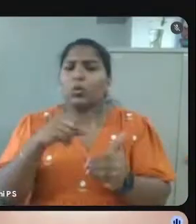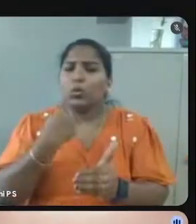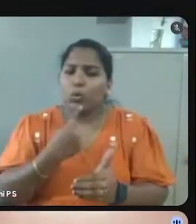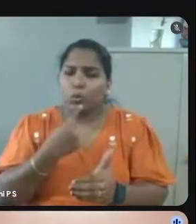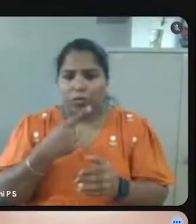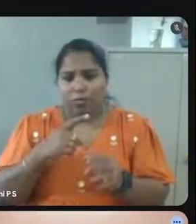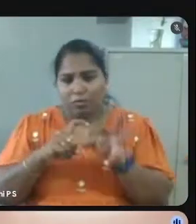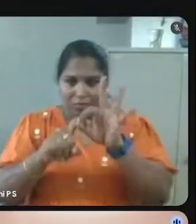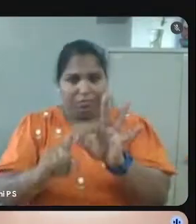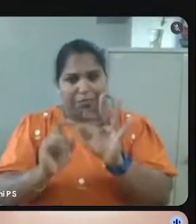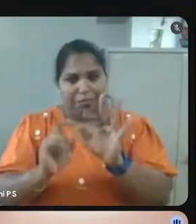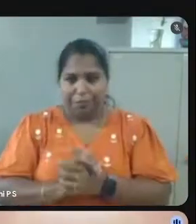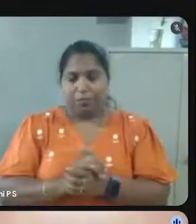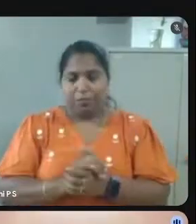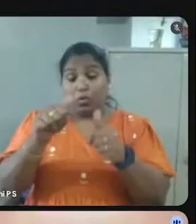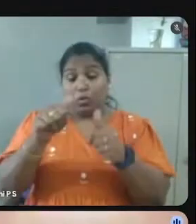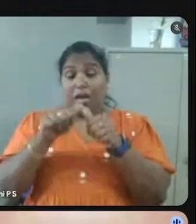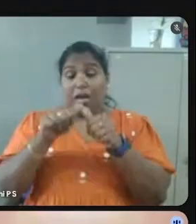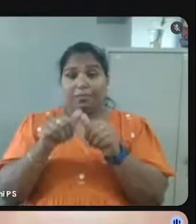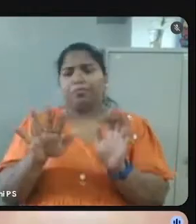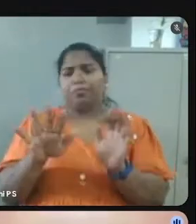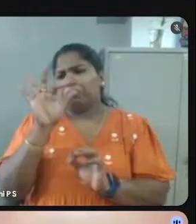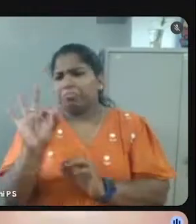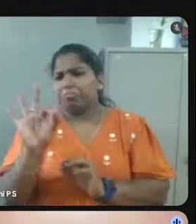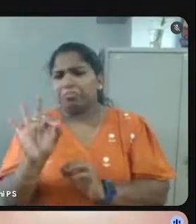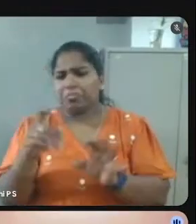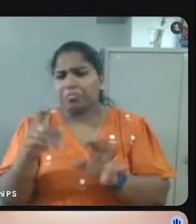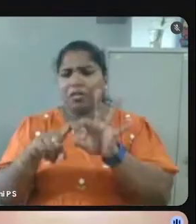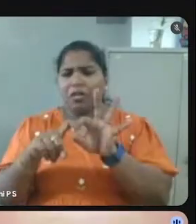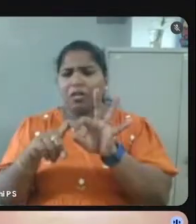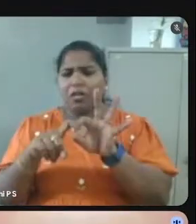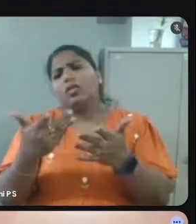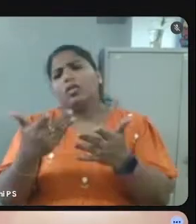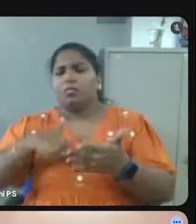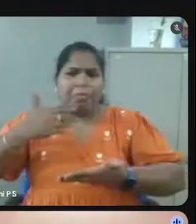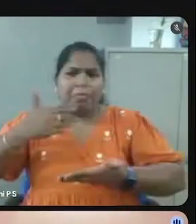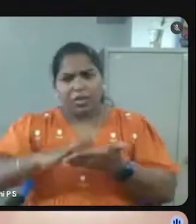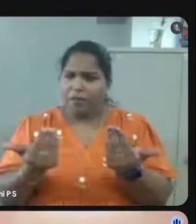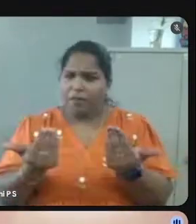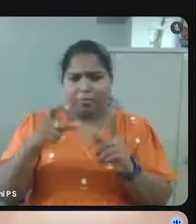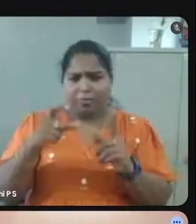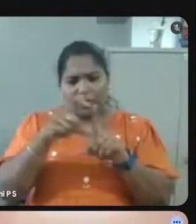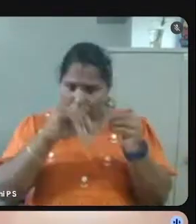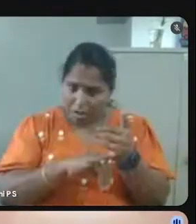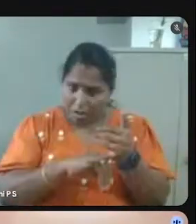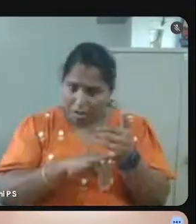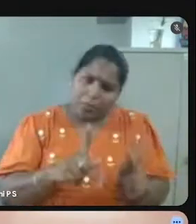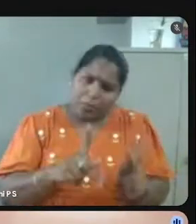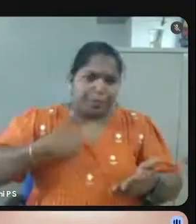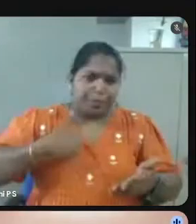വെരി ഗുഡ് ക്വസ്റ്റ്യൻ. ഡൗൺ സിൻഡ്രോം ഉള്ള കുട്ടികൾക്ക് കല്യാണം കഴിച്ചോളാം. എന്ത് പ്രശ്നം? ഒരു പ്രശ്നമില്ലല്ലോ.